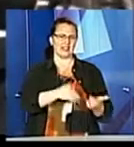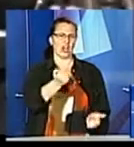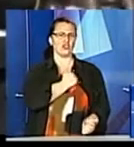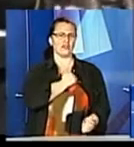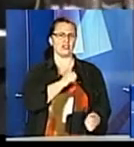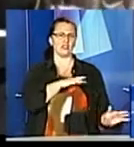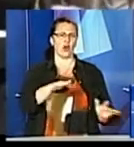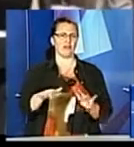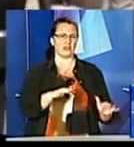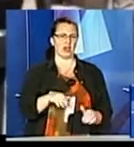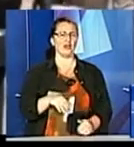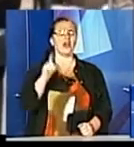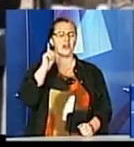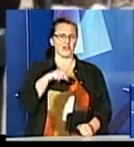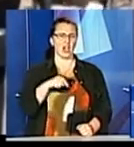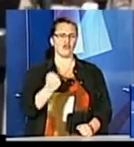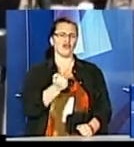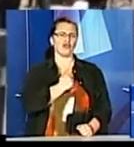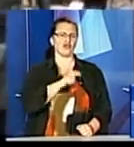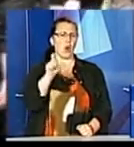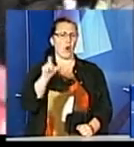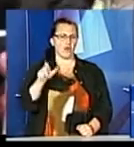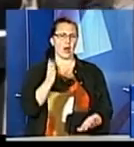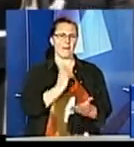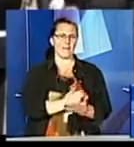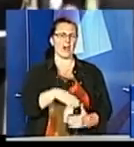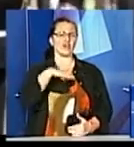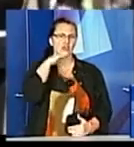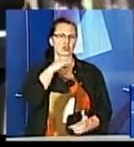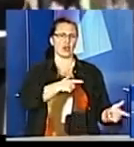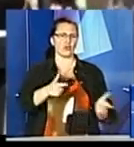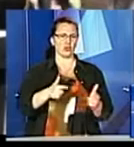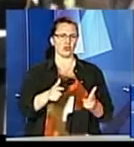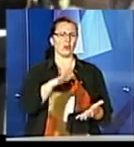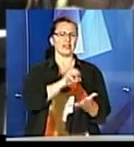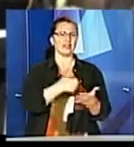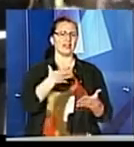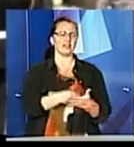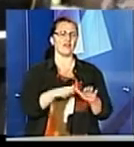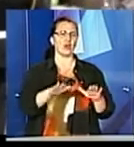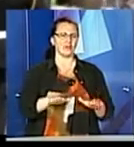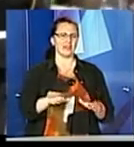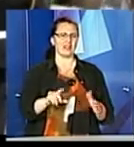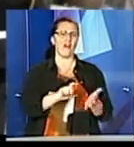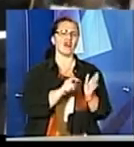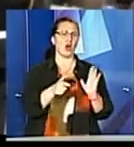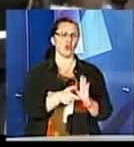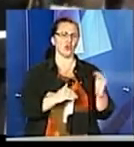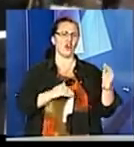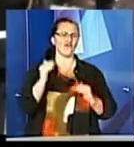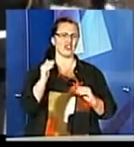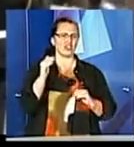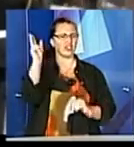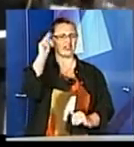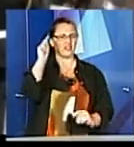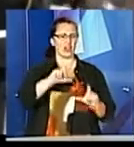випускники вони мають достатню підготовку для того, щоб потім зайняти свої місця в аудиторіях вищих